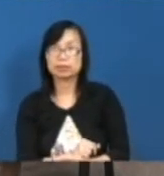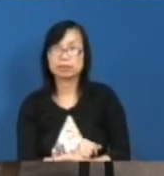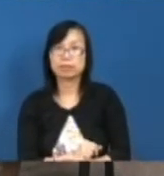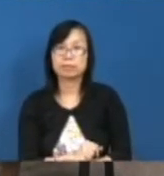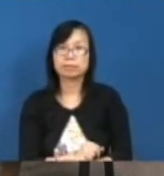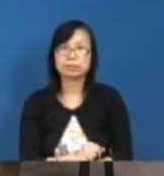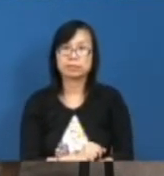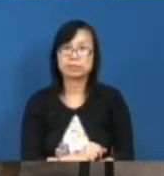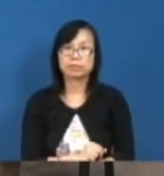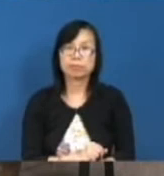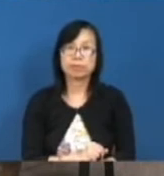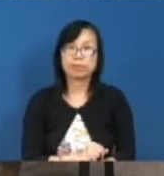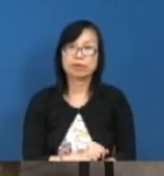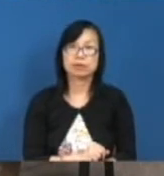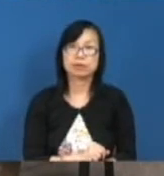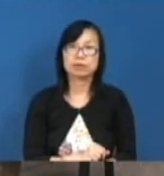經濟這個